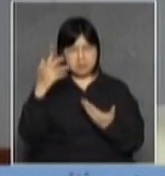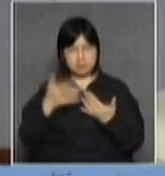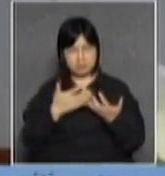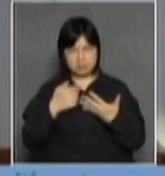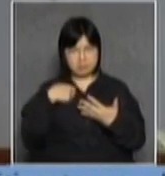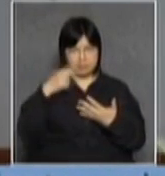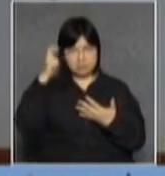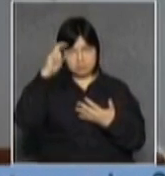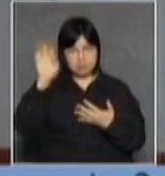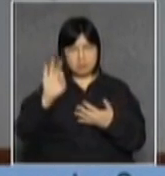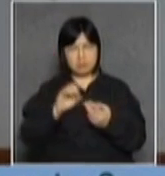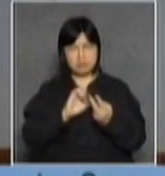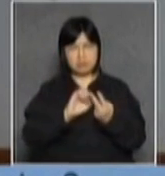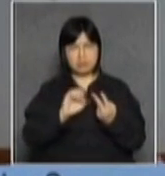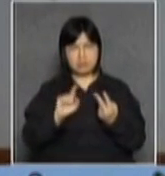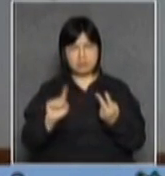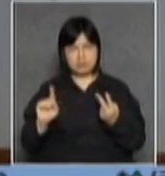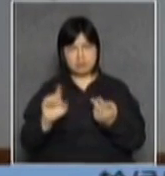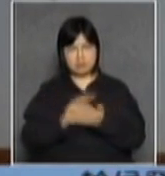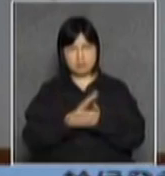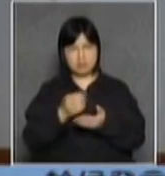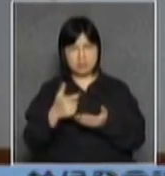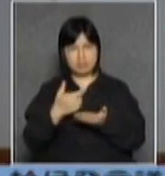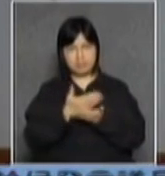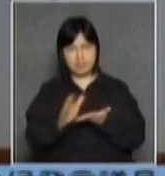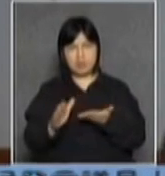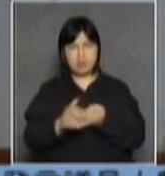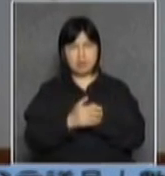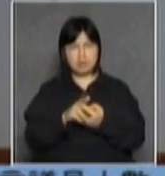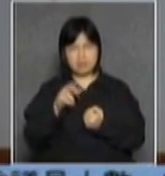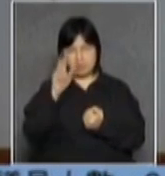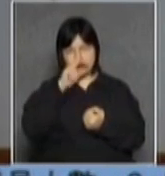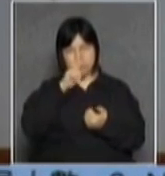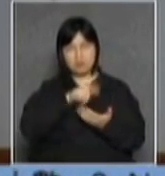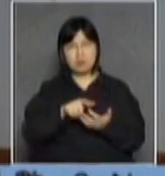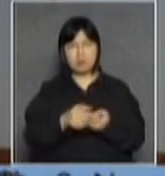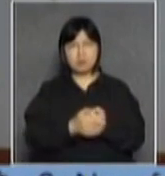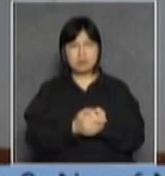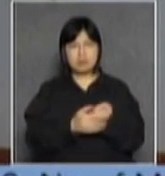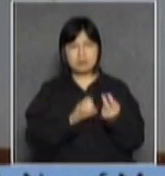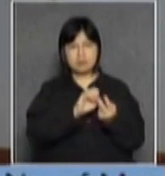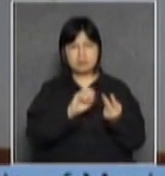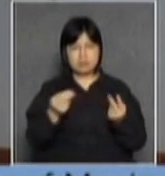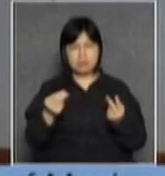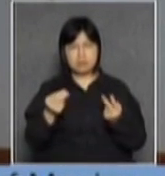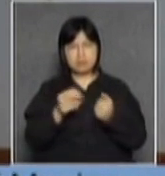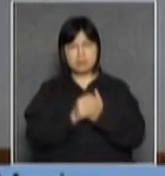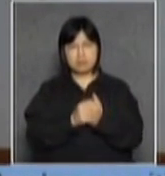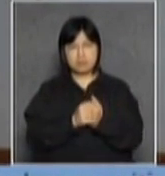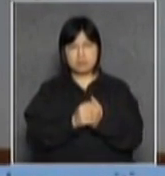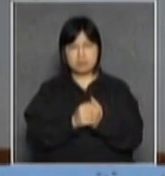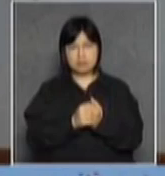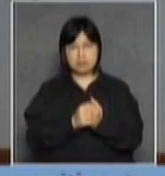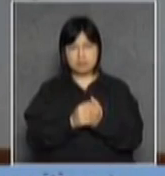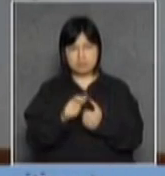喎。咁佢呢就喺2011年呢就有個派錢年啦，因為估錯咗嘛。係咪2007年